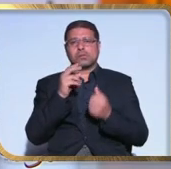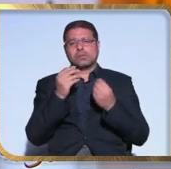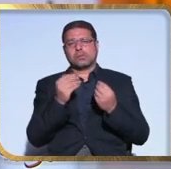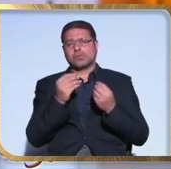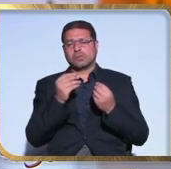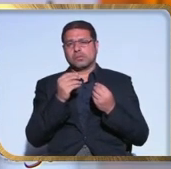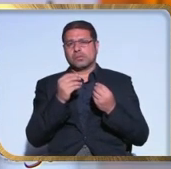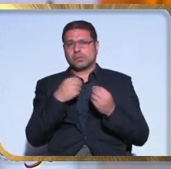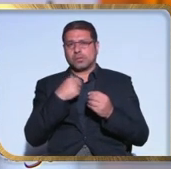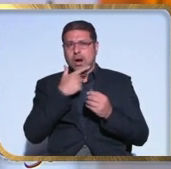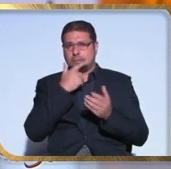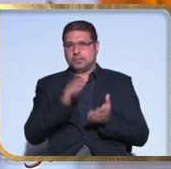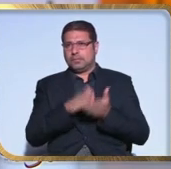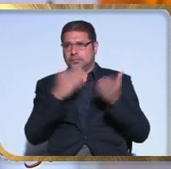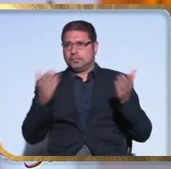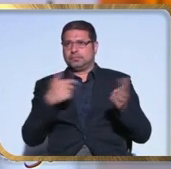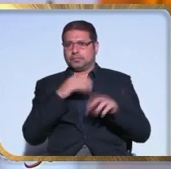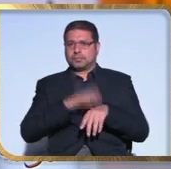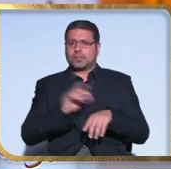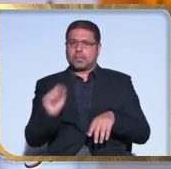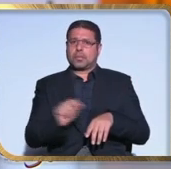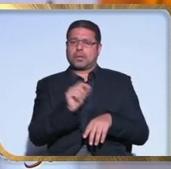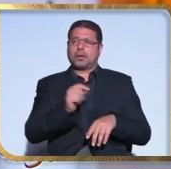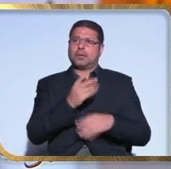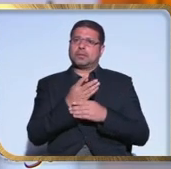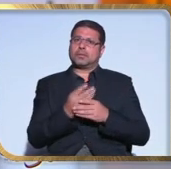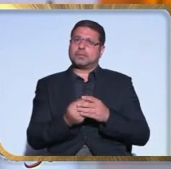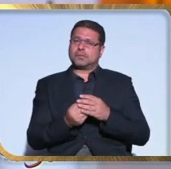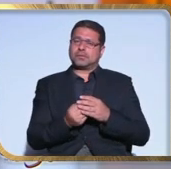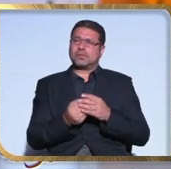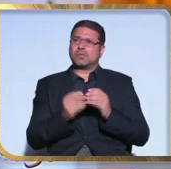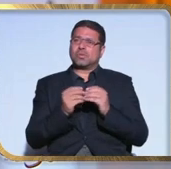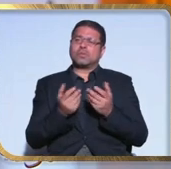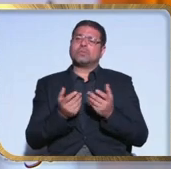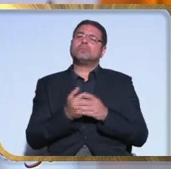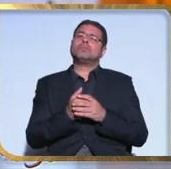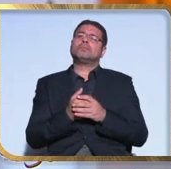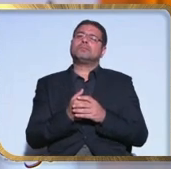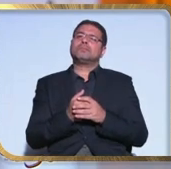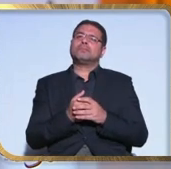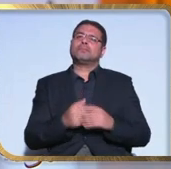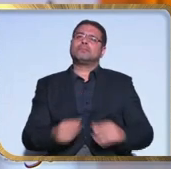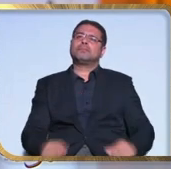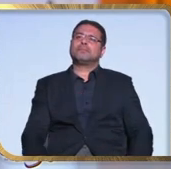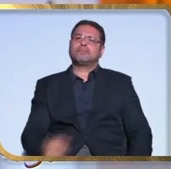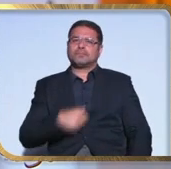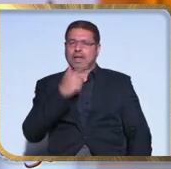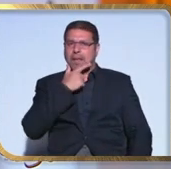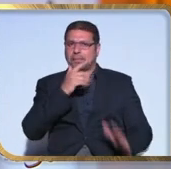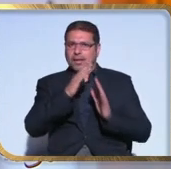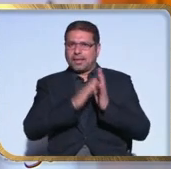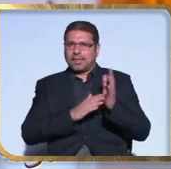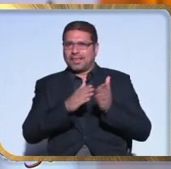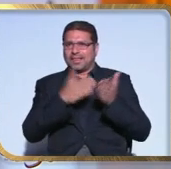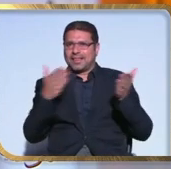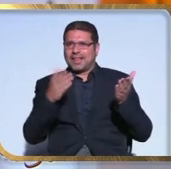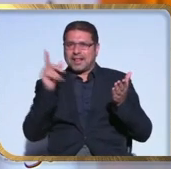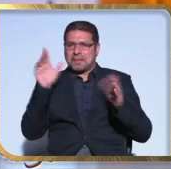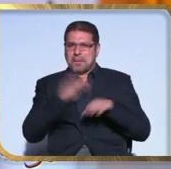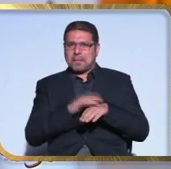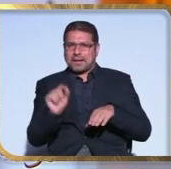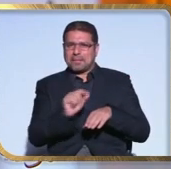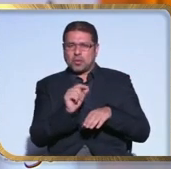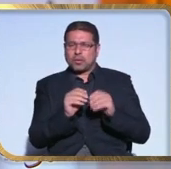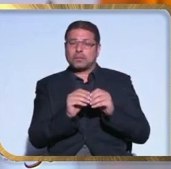بيقوللك احنا صفحه بيضا احنا بنكتب فيها ايه احنا صفحه بيضا بنكتب فيها ايه حضرتك بتقي